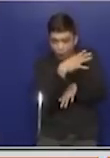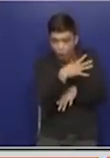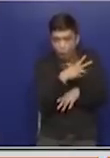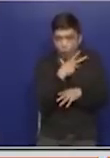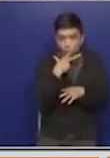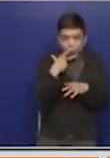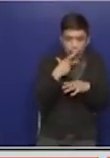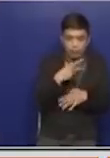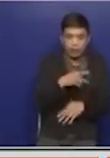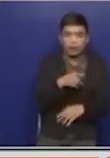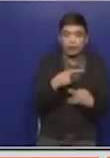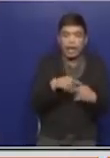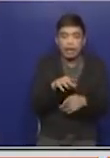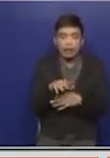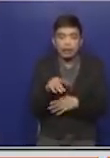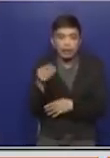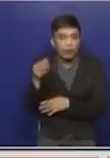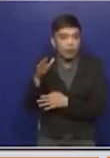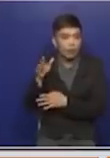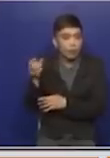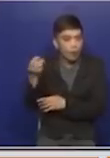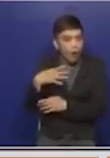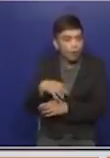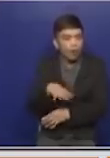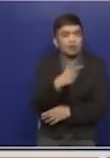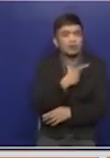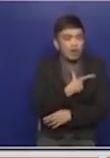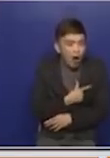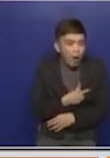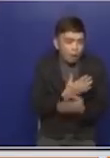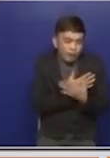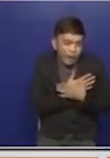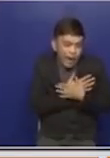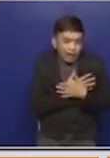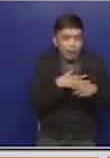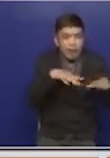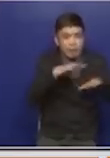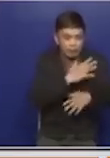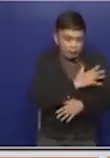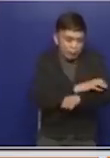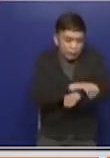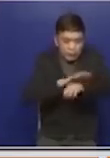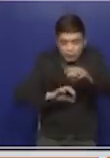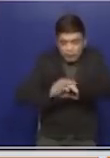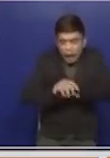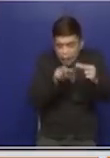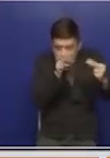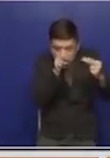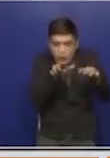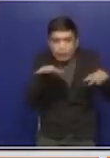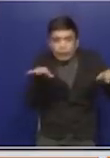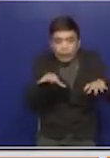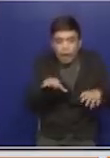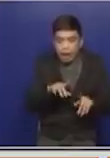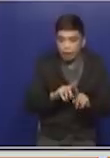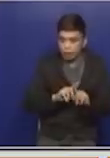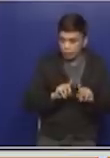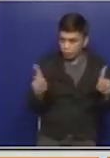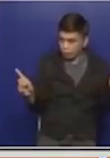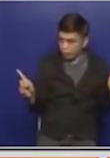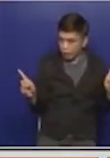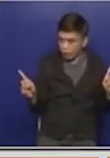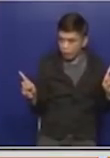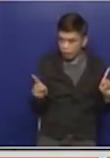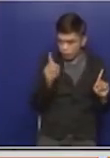อบพอการพูดคุยกันธรรมดานะคะเพราะฉะนั้นท่านมองว่าการคุกคามทางเพศเกิดขึ้นก็ควรจะต้อง